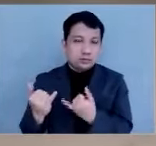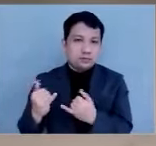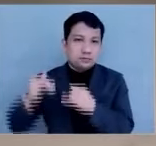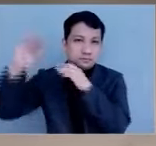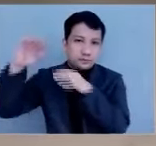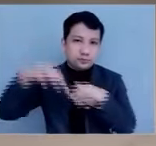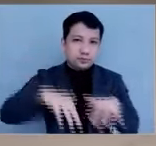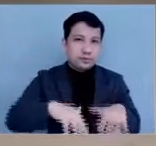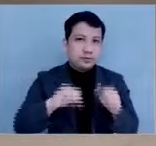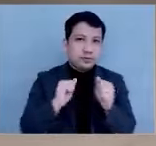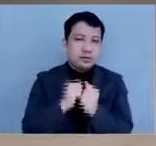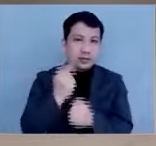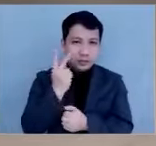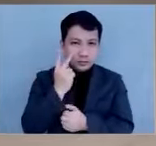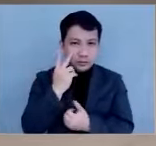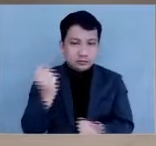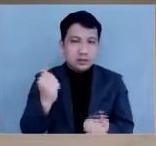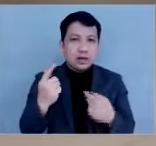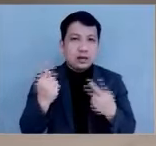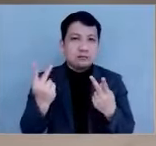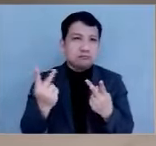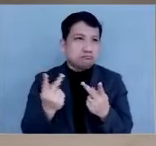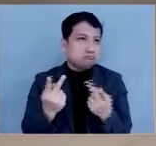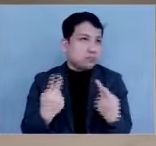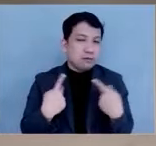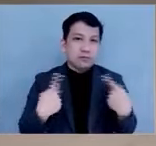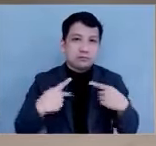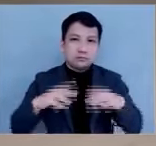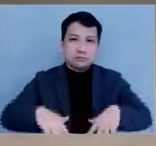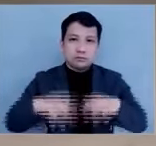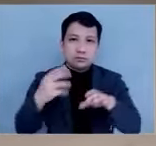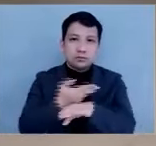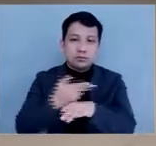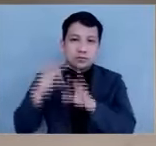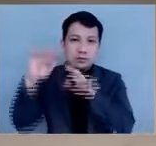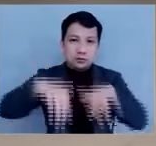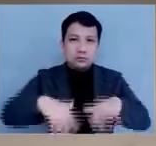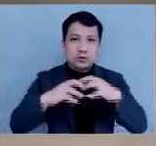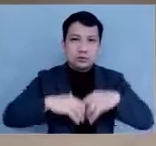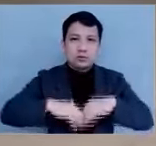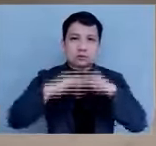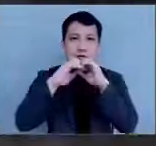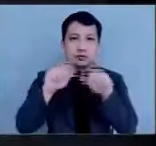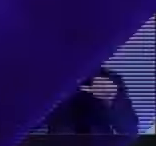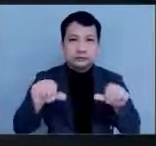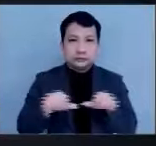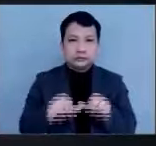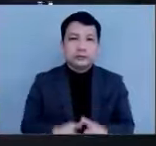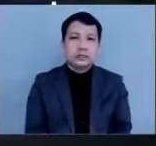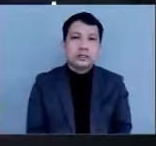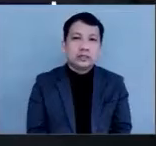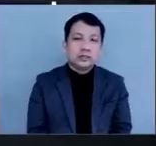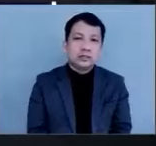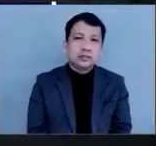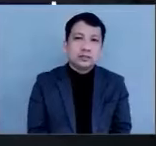At kanina nga ay nagkaroon nga ng pagguho ng lupa sa isang construction site.